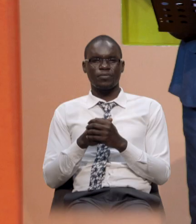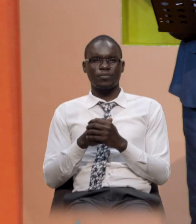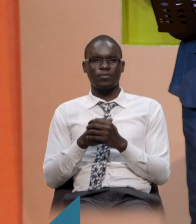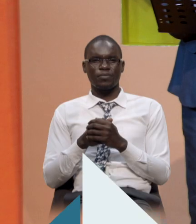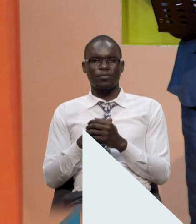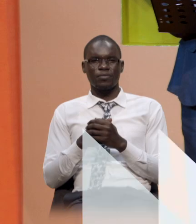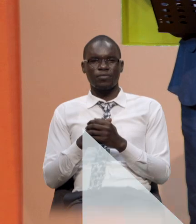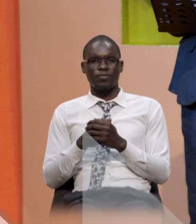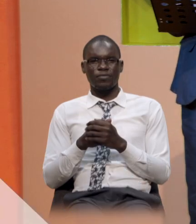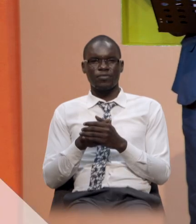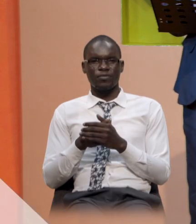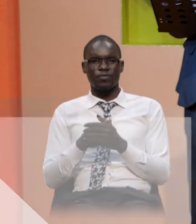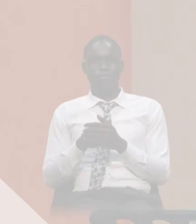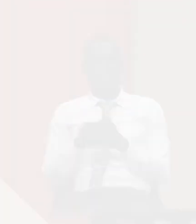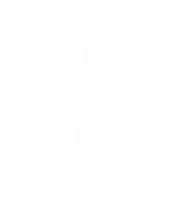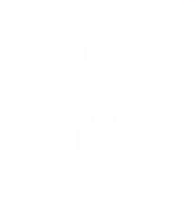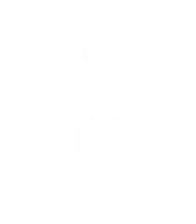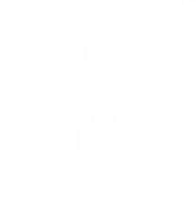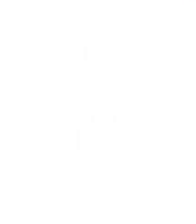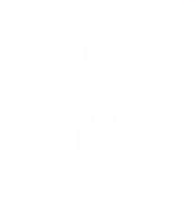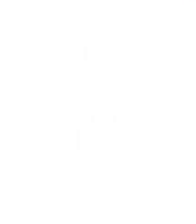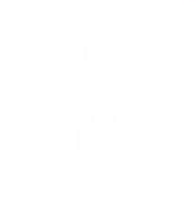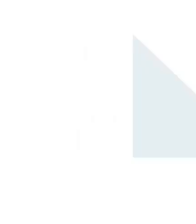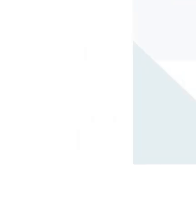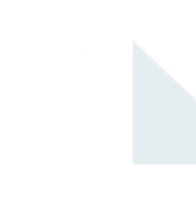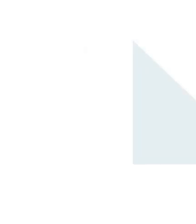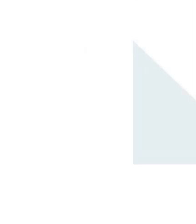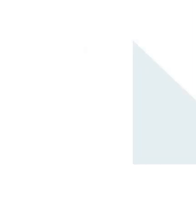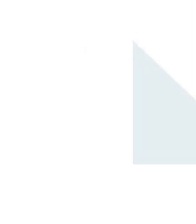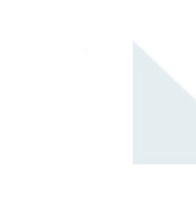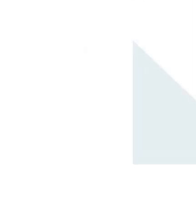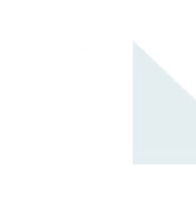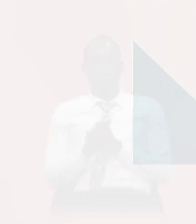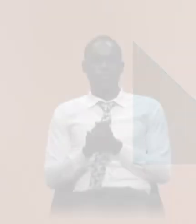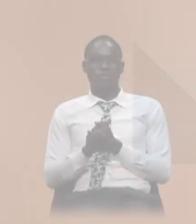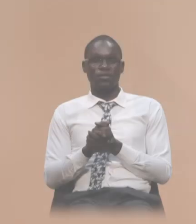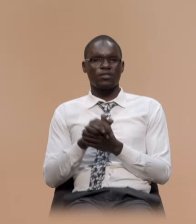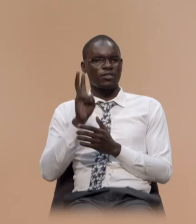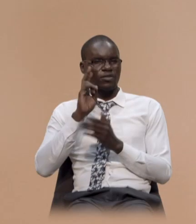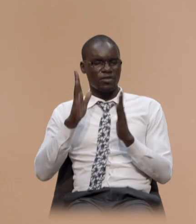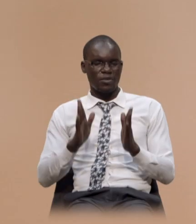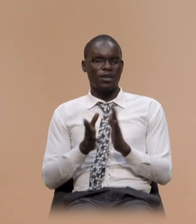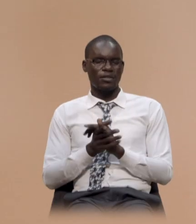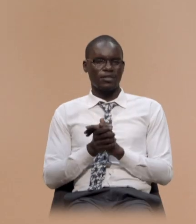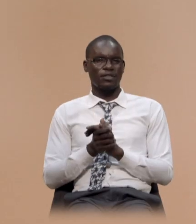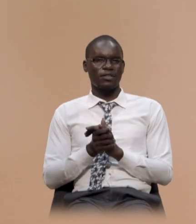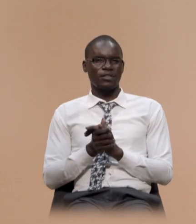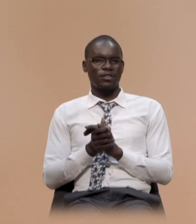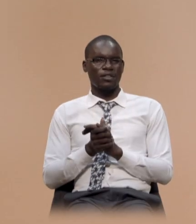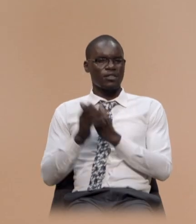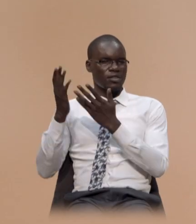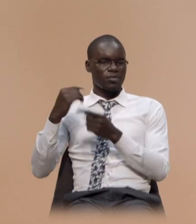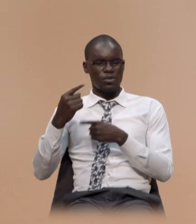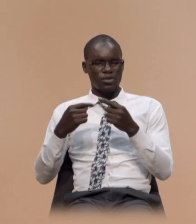pa Mungu sote ni watoto. Ehe. Amina. Mtazamaji mpendwa, natumai